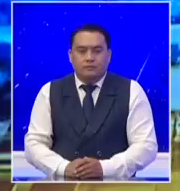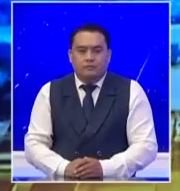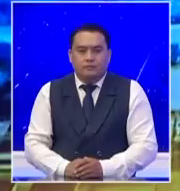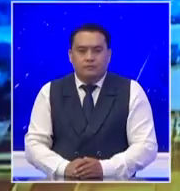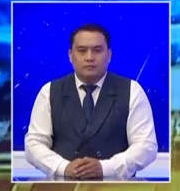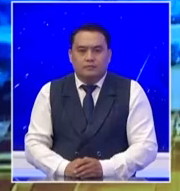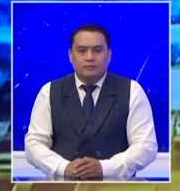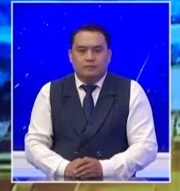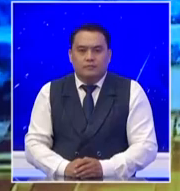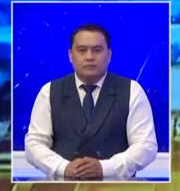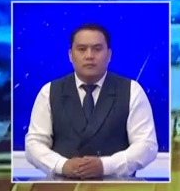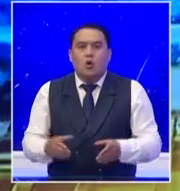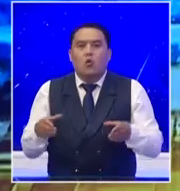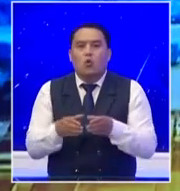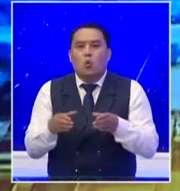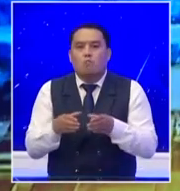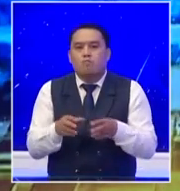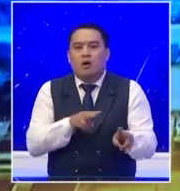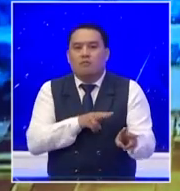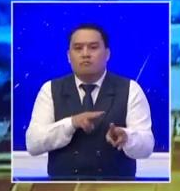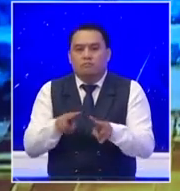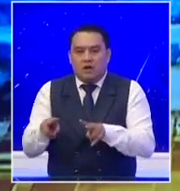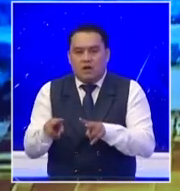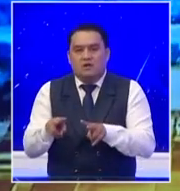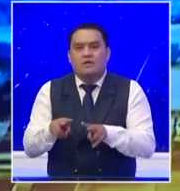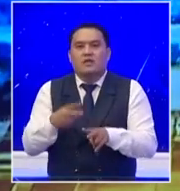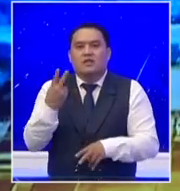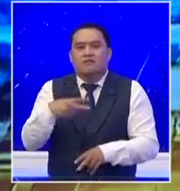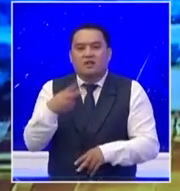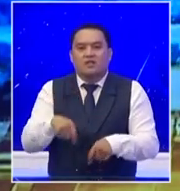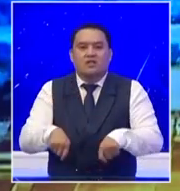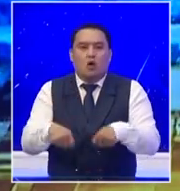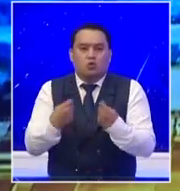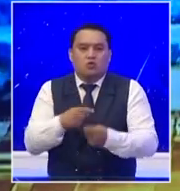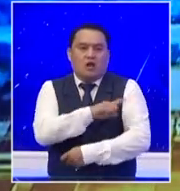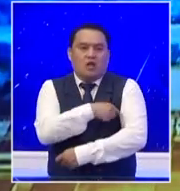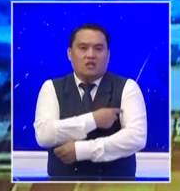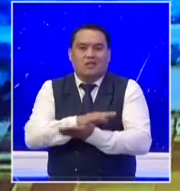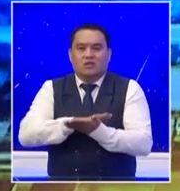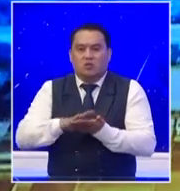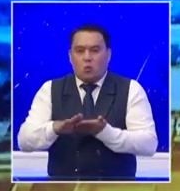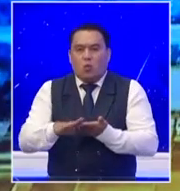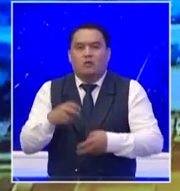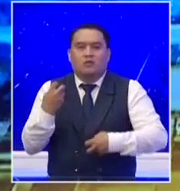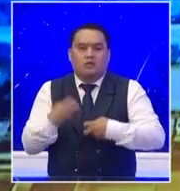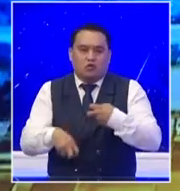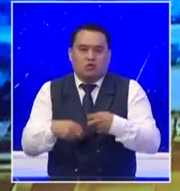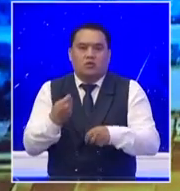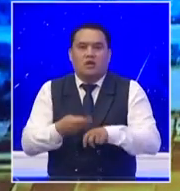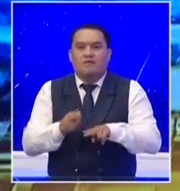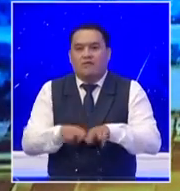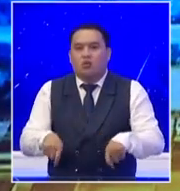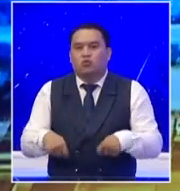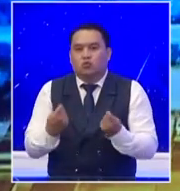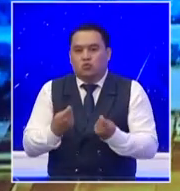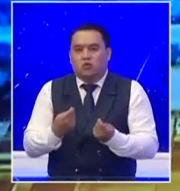К другим темам. Мониторинговые группы в действии. Свыше 20 нарушений санитарных норм выявлено в областном центре. В их числе